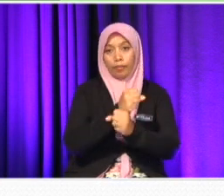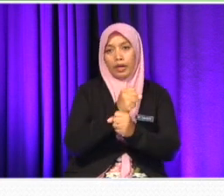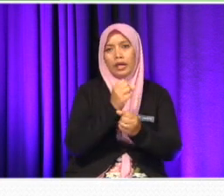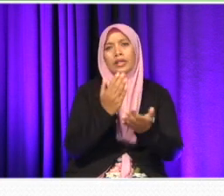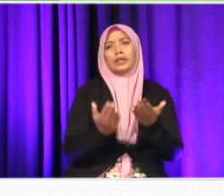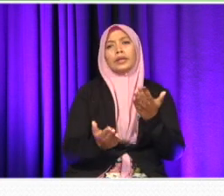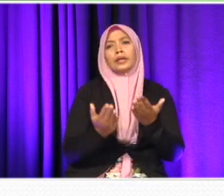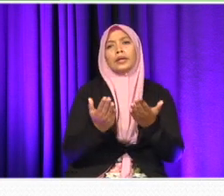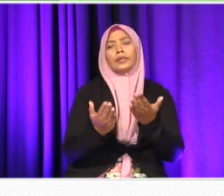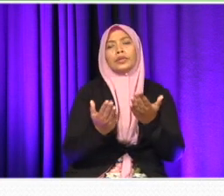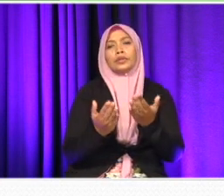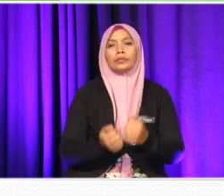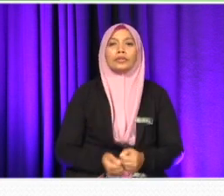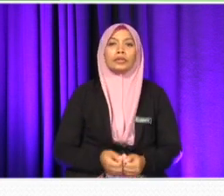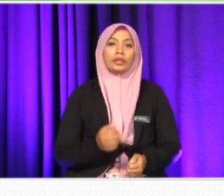mendapat keuntungan